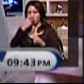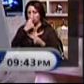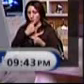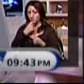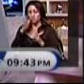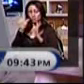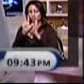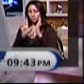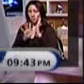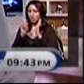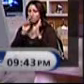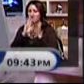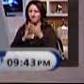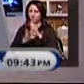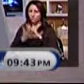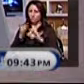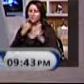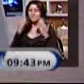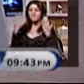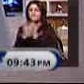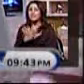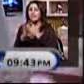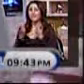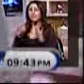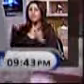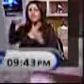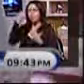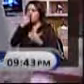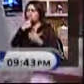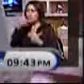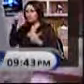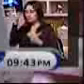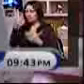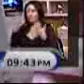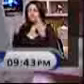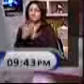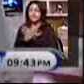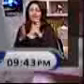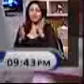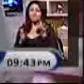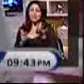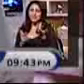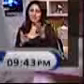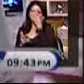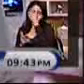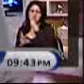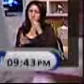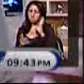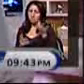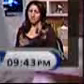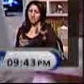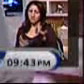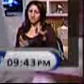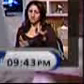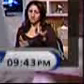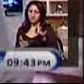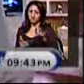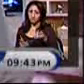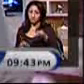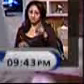الشرعيه واحتاج الى تجديد شرعيه. مين البديل اللي في ذهنك؟ تجديد الحقيقه يعني انا شايف انه يعني هل ترى يعني سيادتك معلش هجيب السؤال